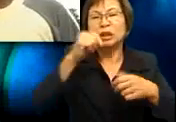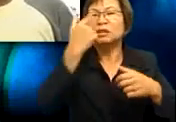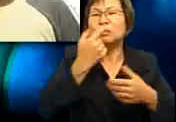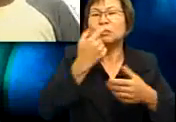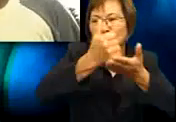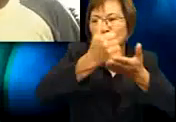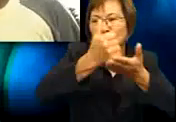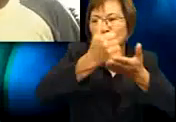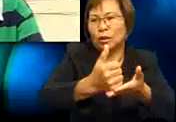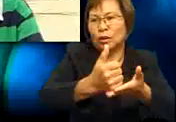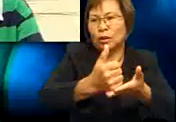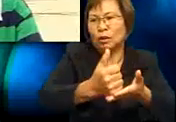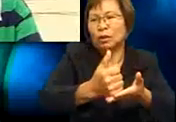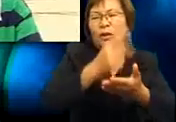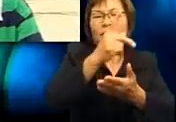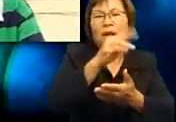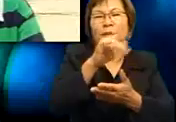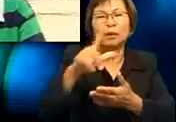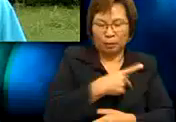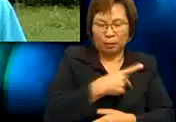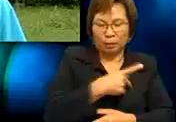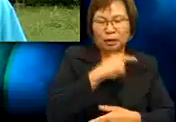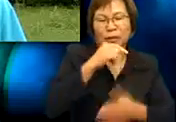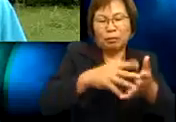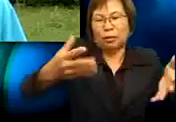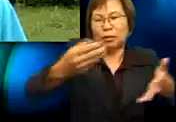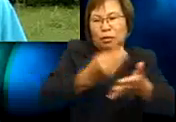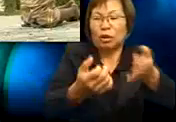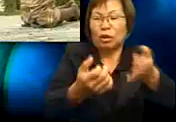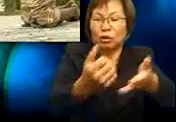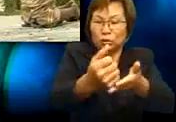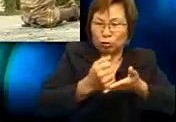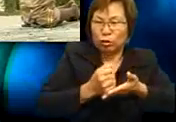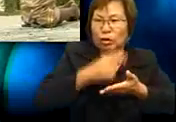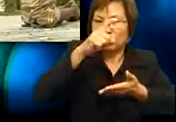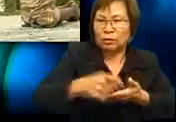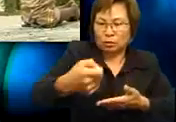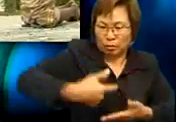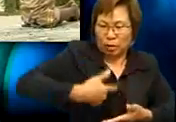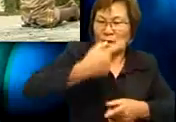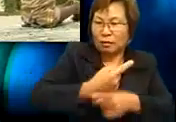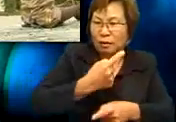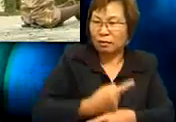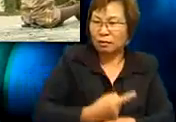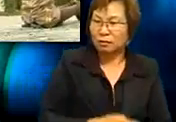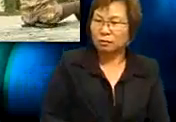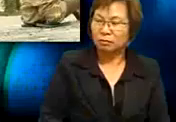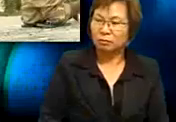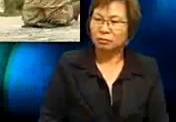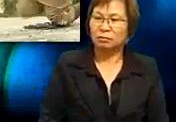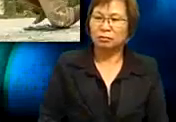nak tolong. Saya tahulah kami ni tak banyak duit. Macam awak, kalau awak nak tolong saya, mesti awak suruh bayar kan?